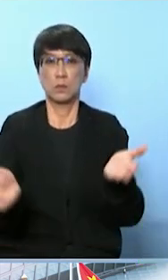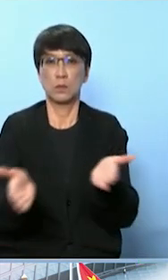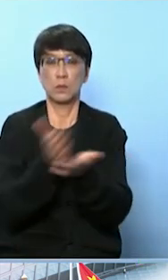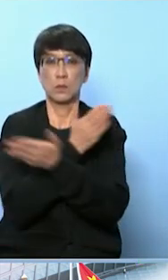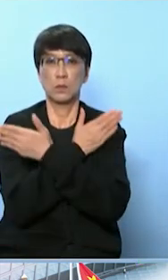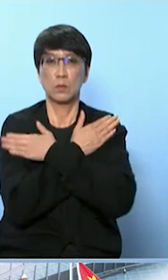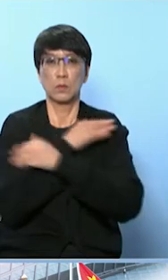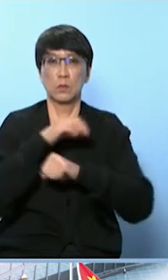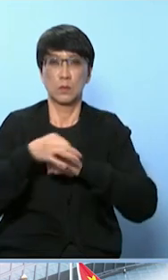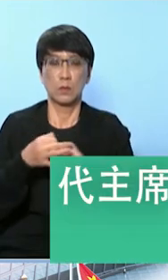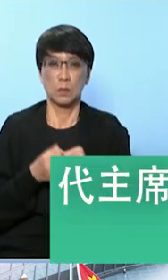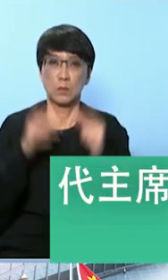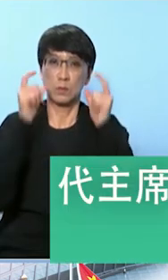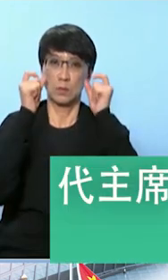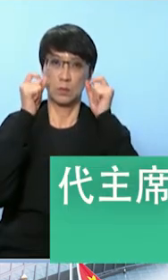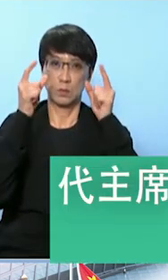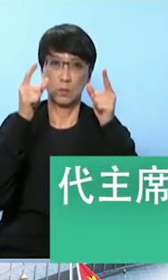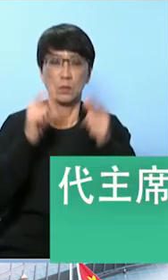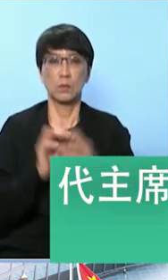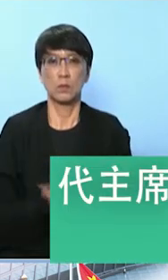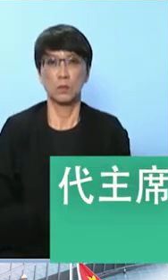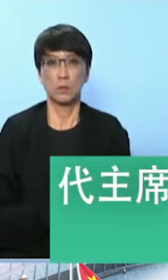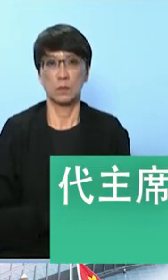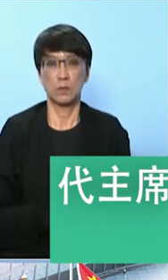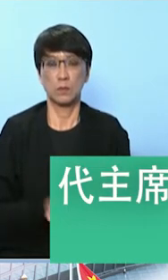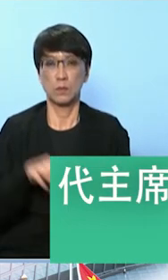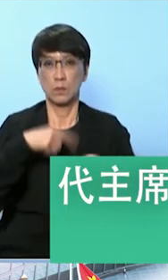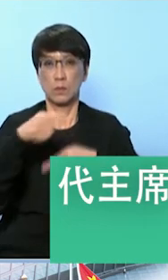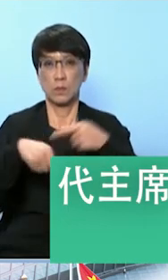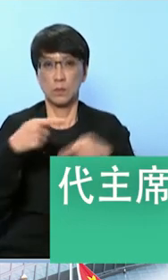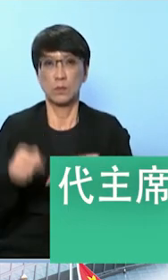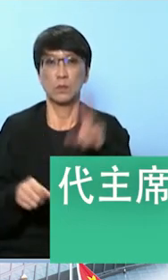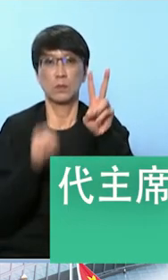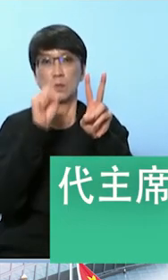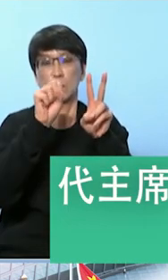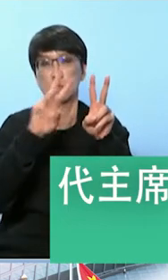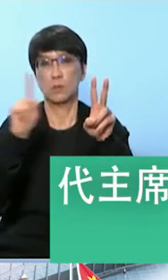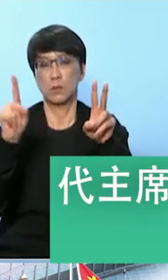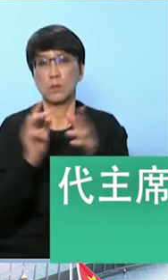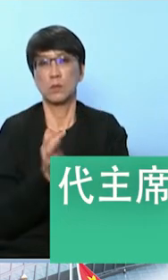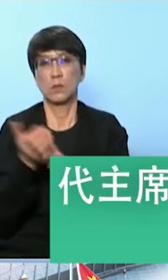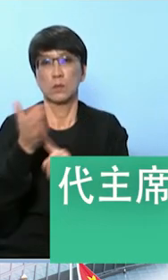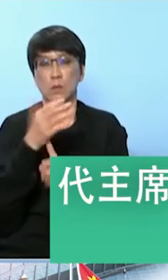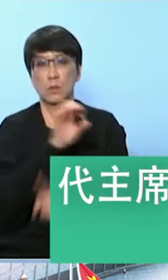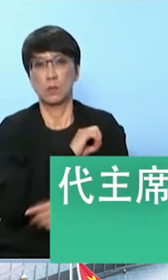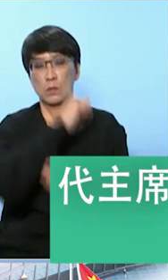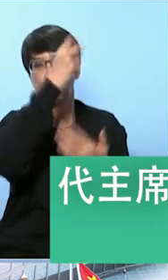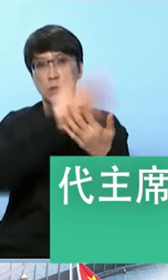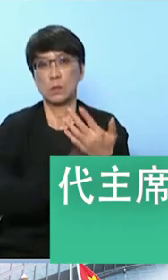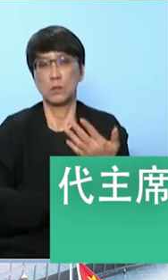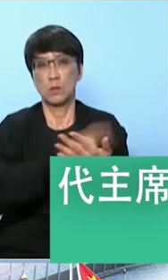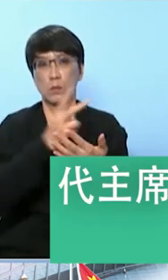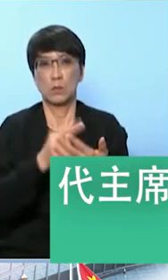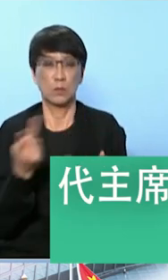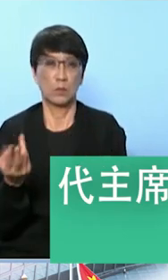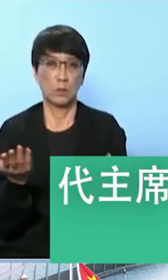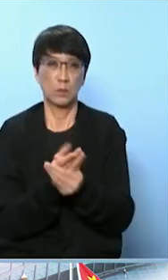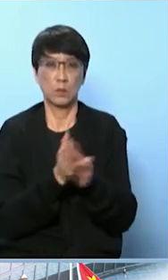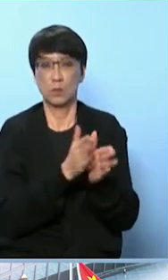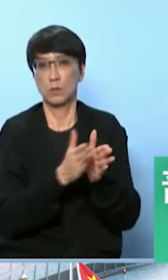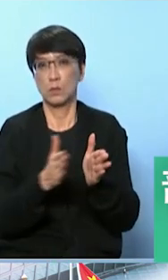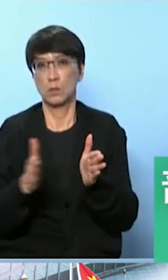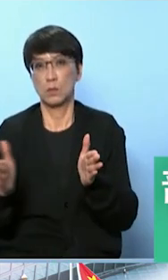神。代理主席，在審議2021年國旗及國徽修訂條例草案的過程